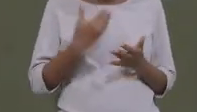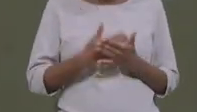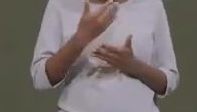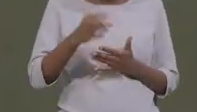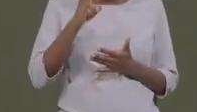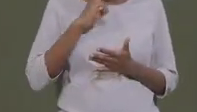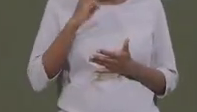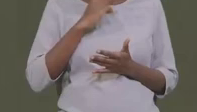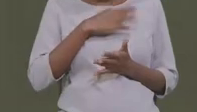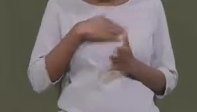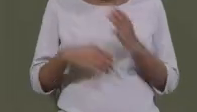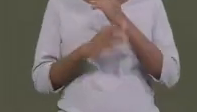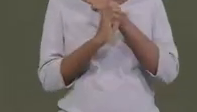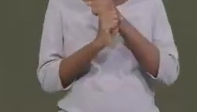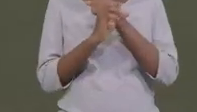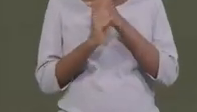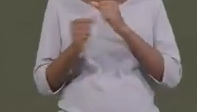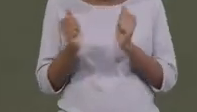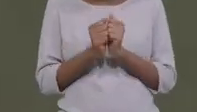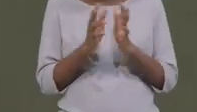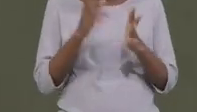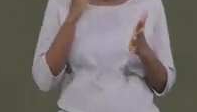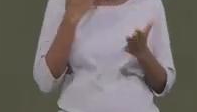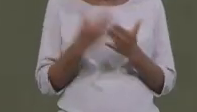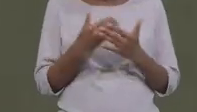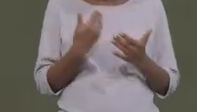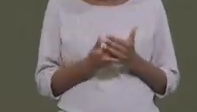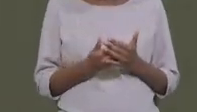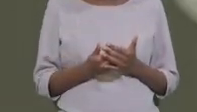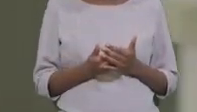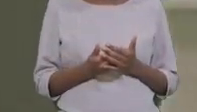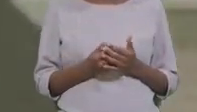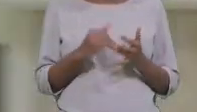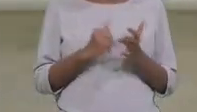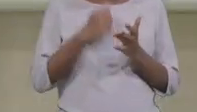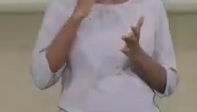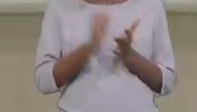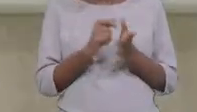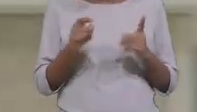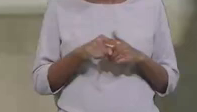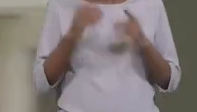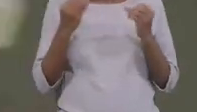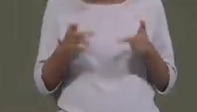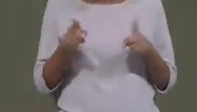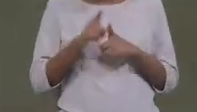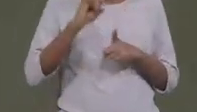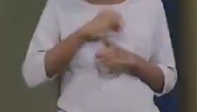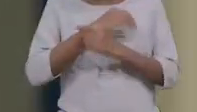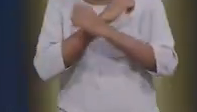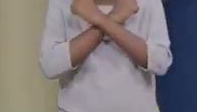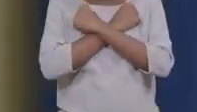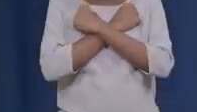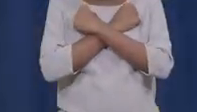Et dit, venez tous à l'eau et achetez sans l'argent.